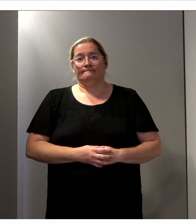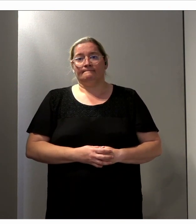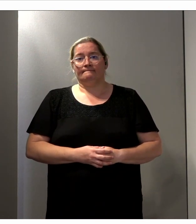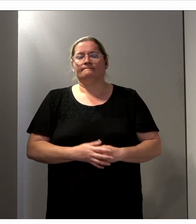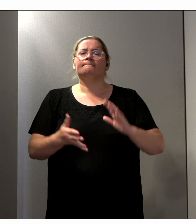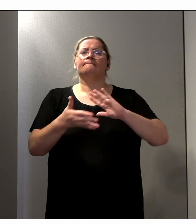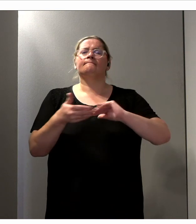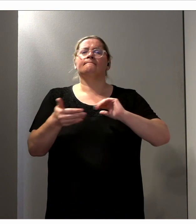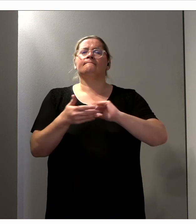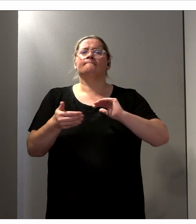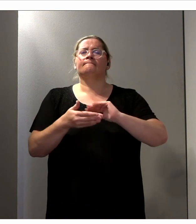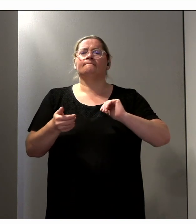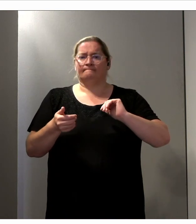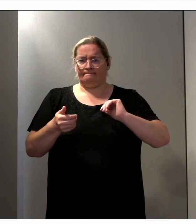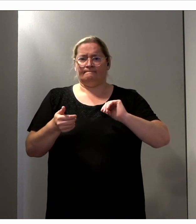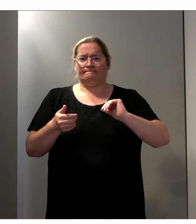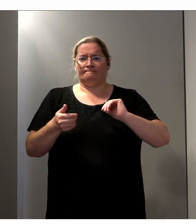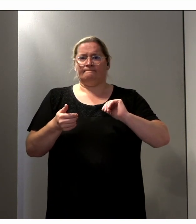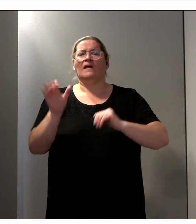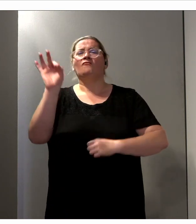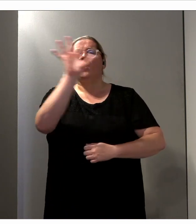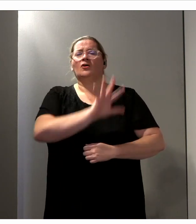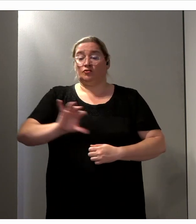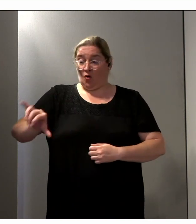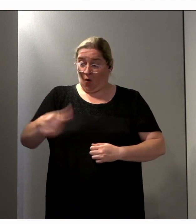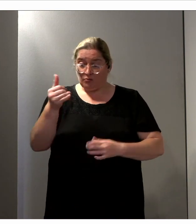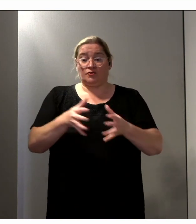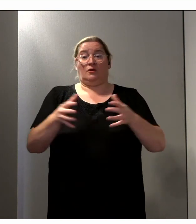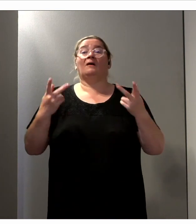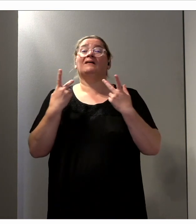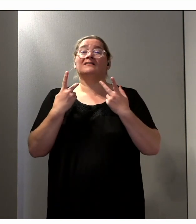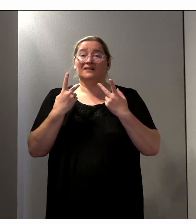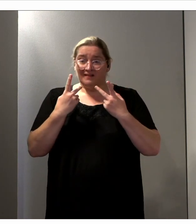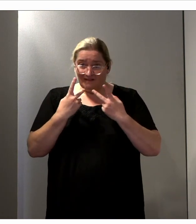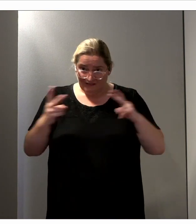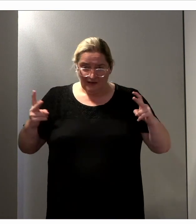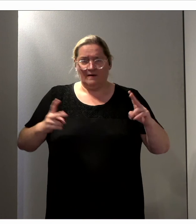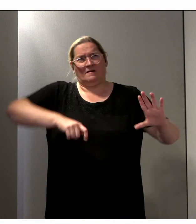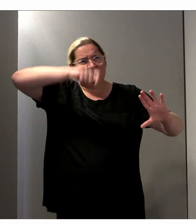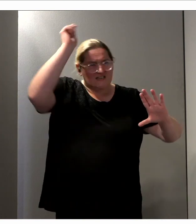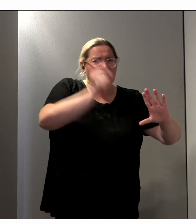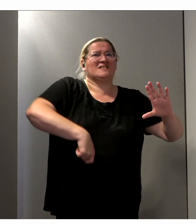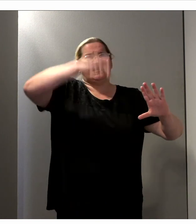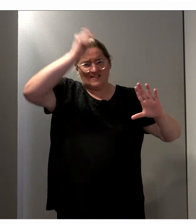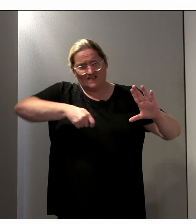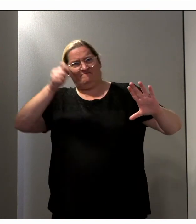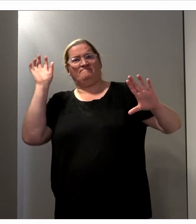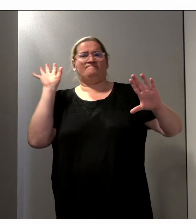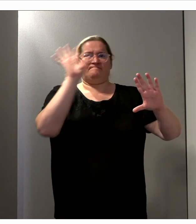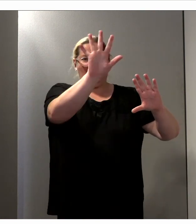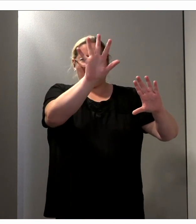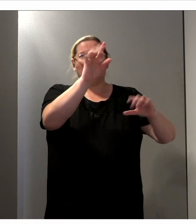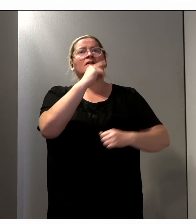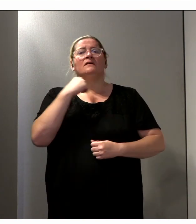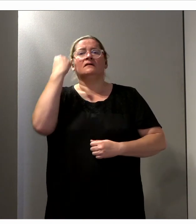coller sur les murs dans 11 grandes villes de France 200 personnes handicapées qui étaient pour trouver